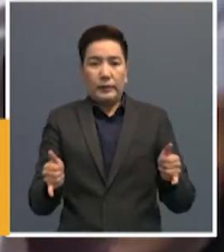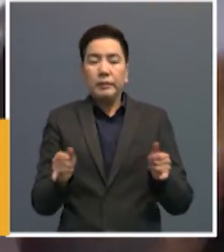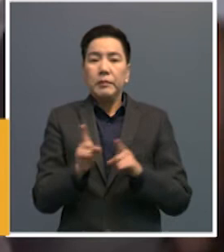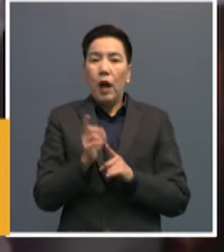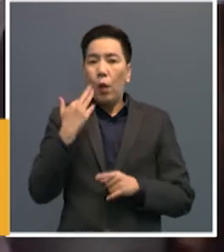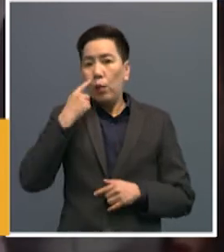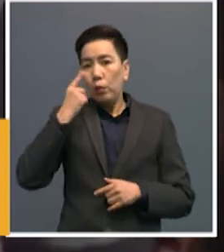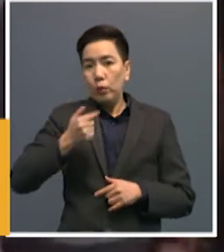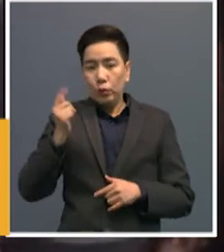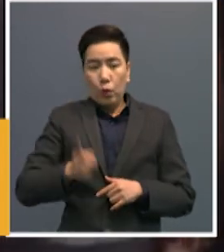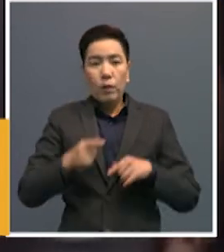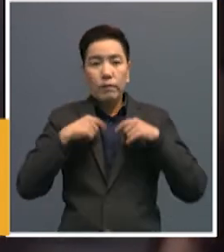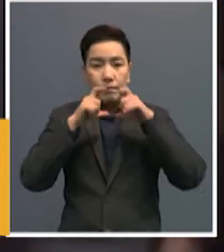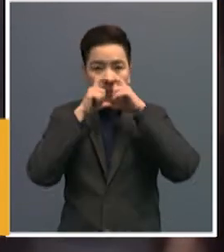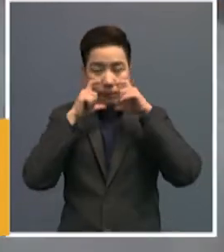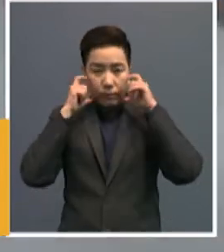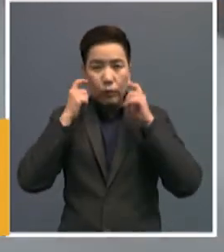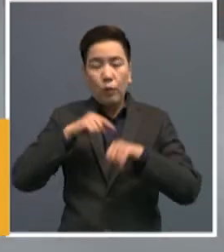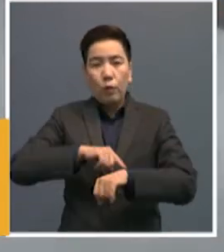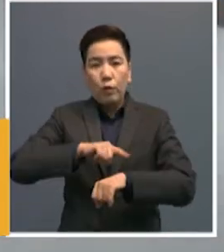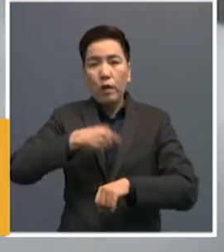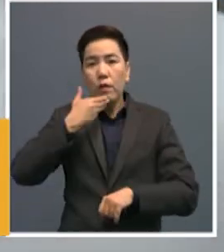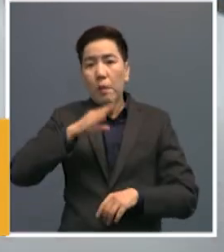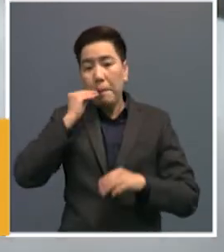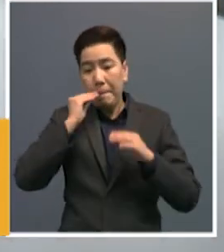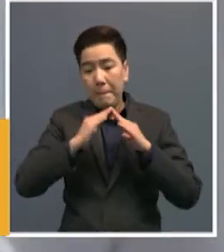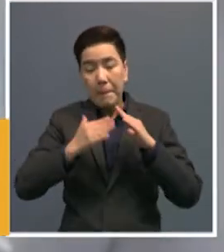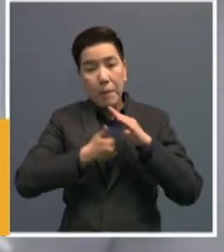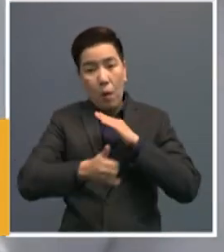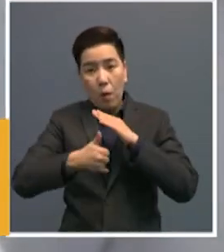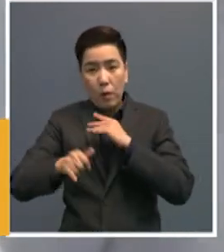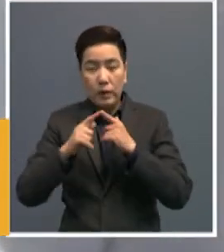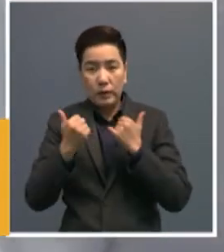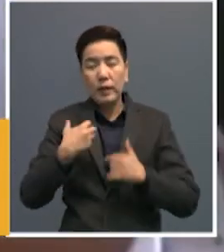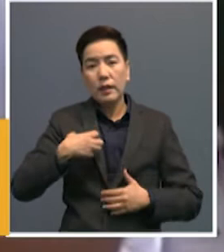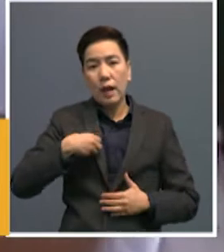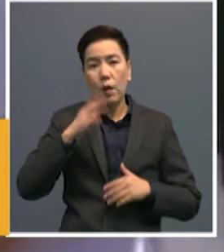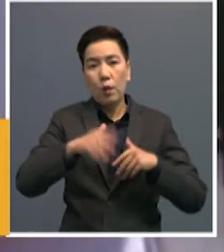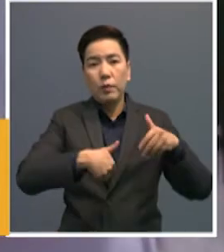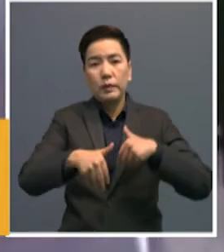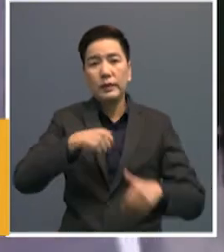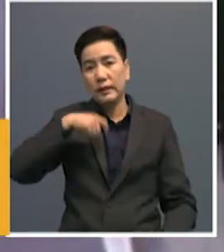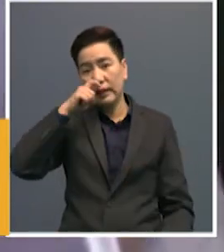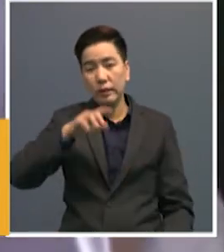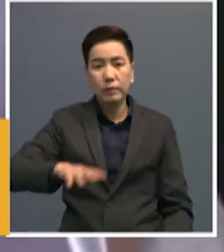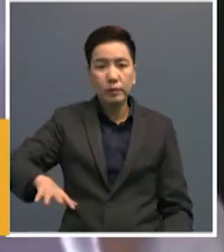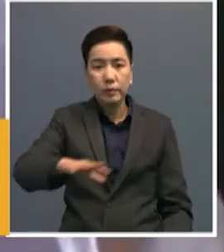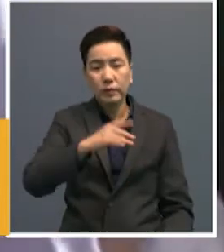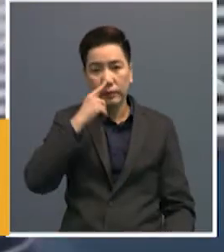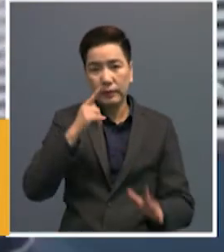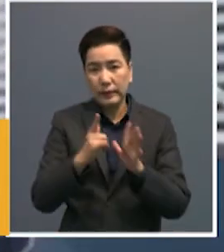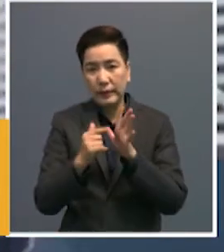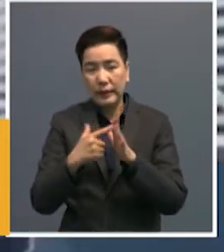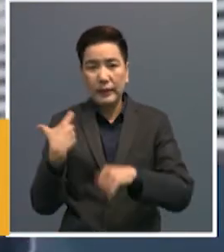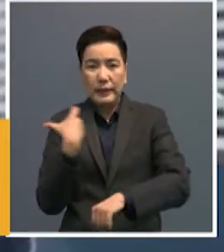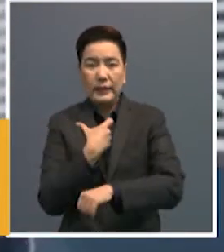เดิมรวมไปถึงสมใส่หน้ากากอนามัยอยู่ตลอดและเมื่อออกนอกบ้านอีกครั้งนะครับยังอยากให้ประชาชนคนไทยที่ยังไม่ได้รับวัคซีน